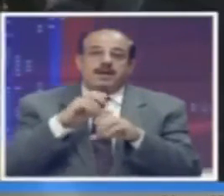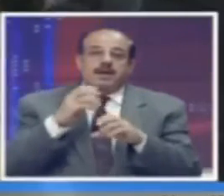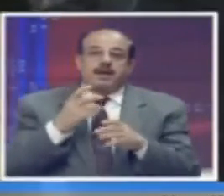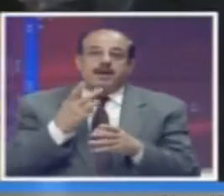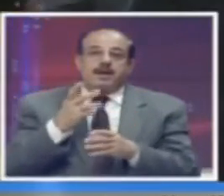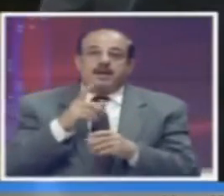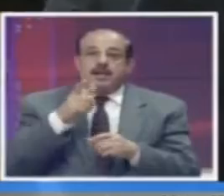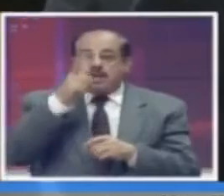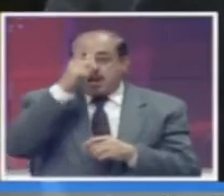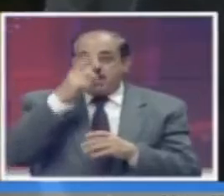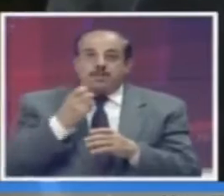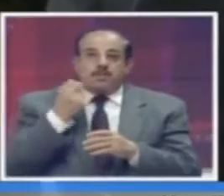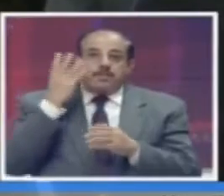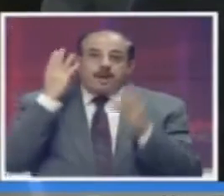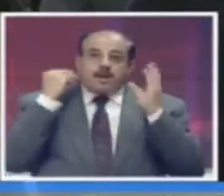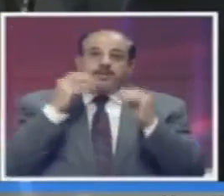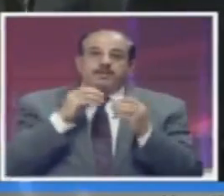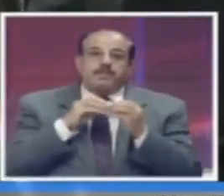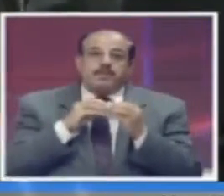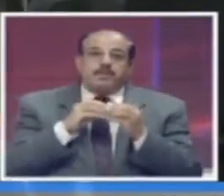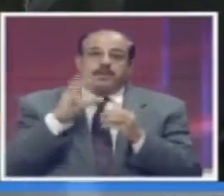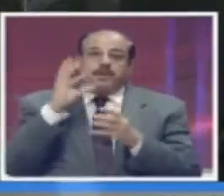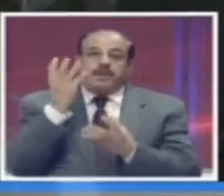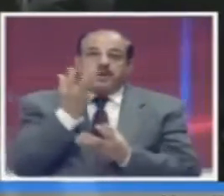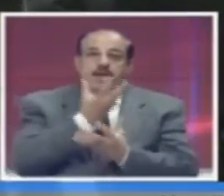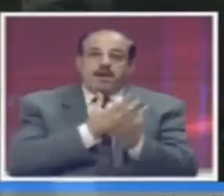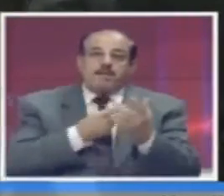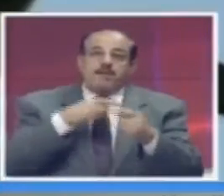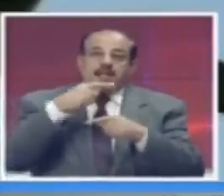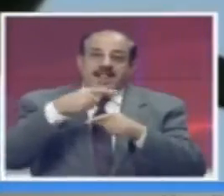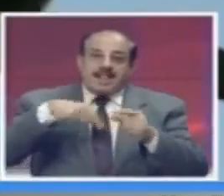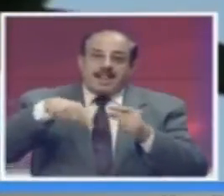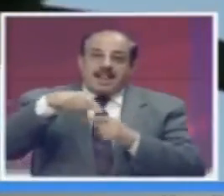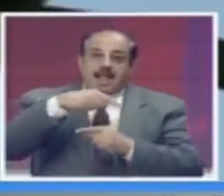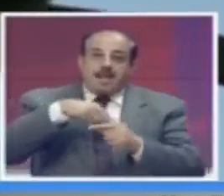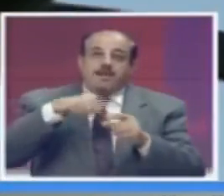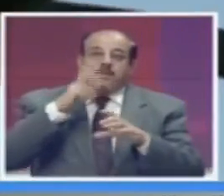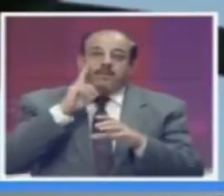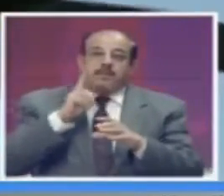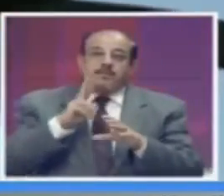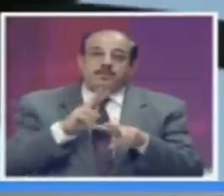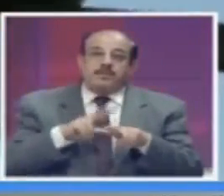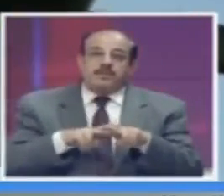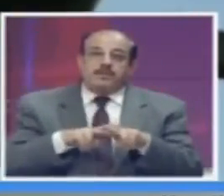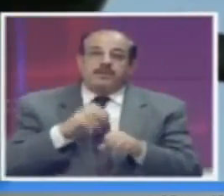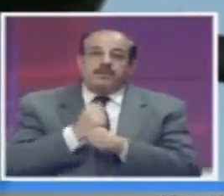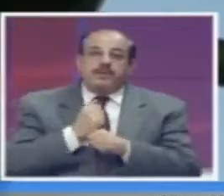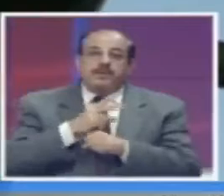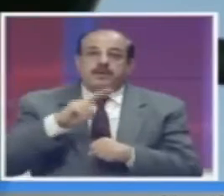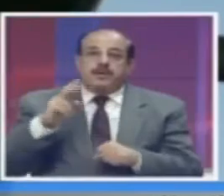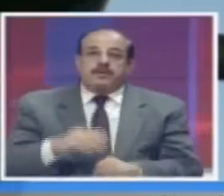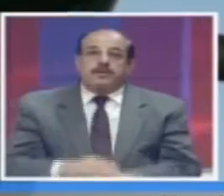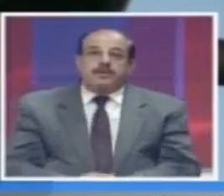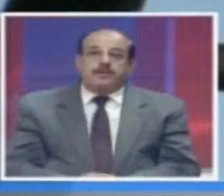المجتمع العلمي المعلومات اللازمة حول حالة البيئة الفضائية المحيطة بالأقمار الصناعية العاملة في مختلف